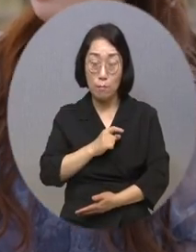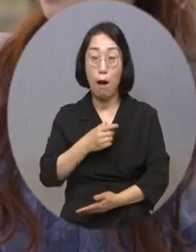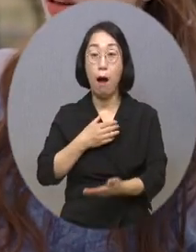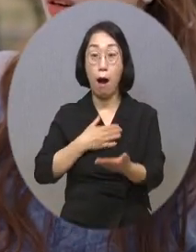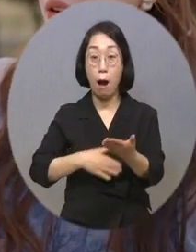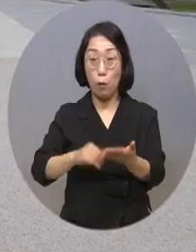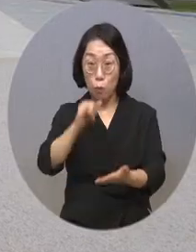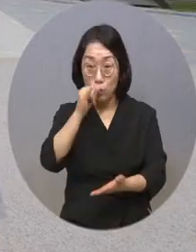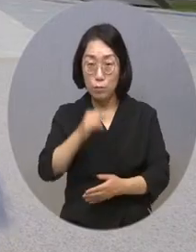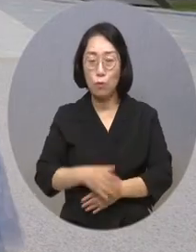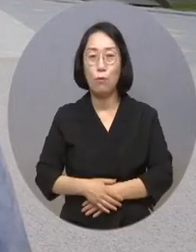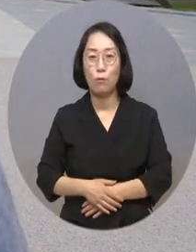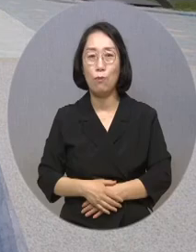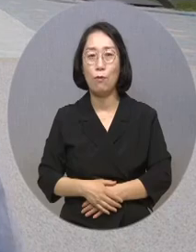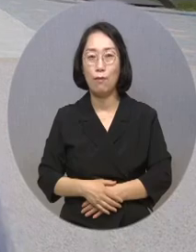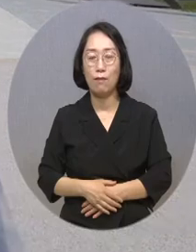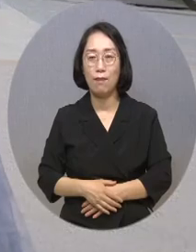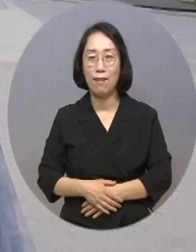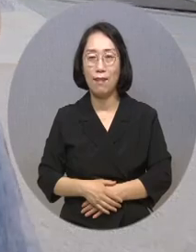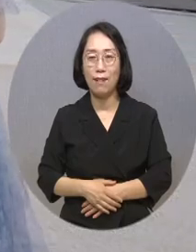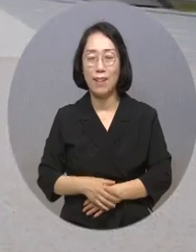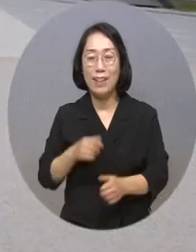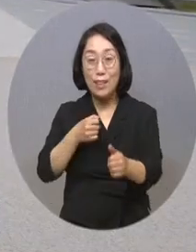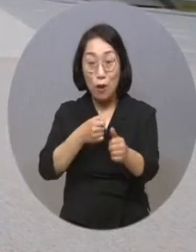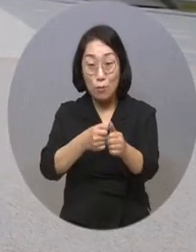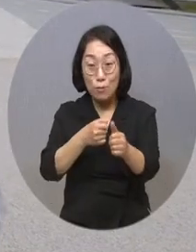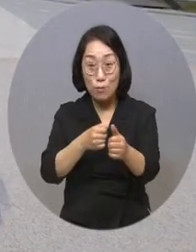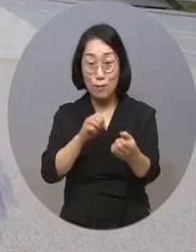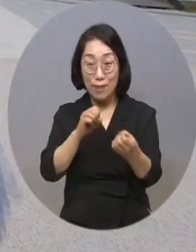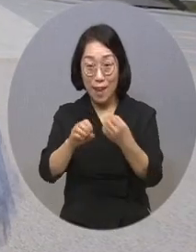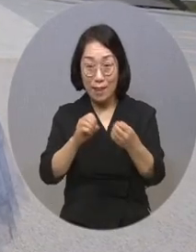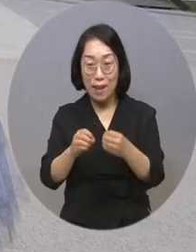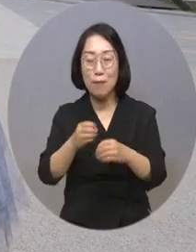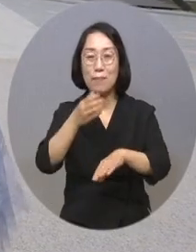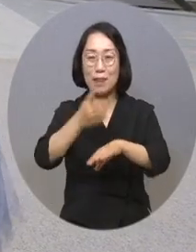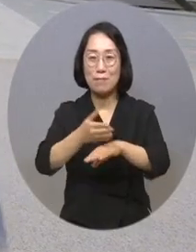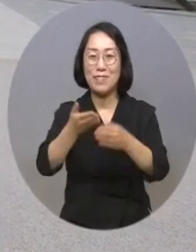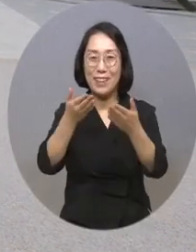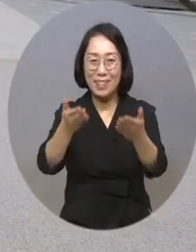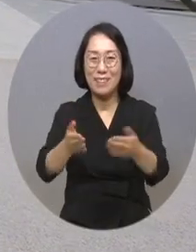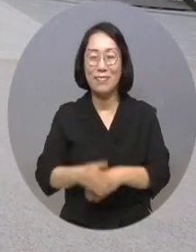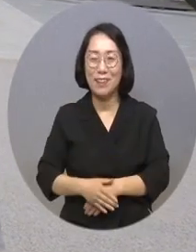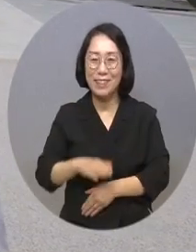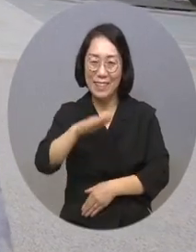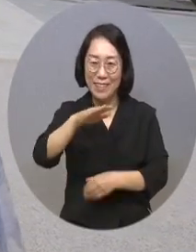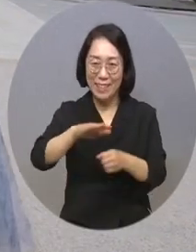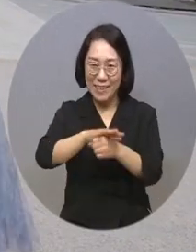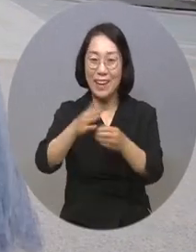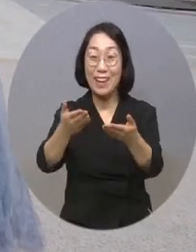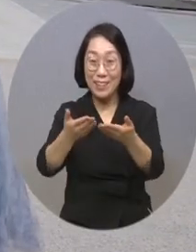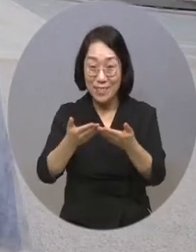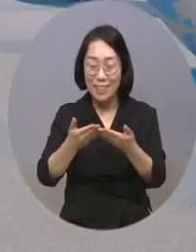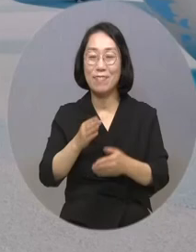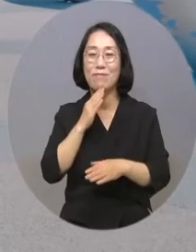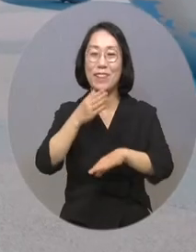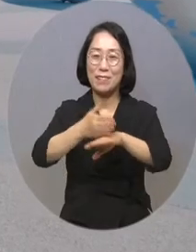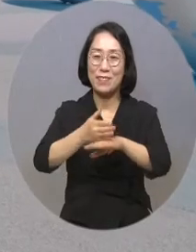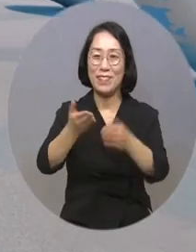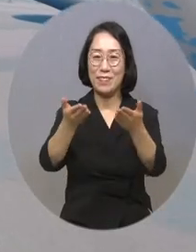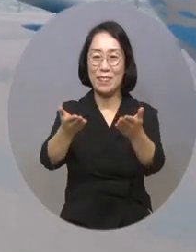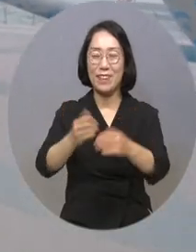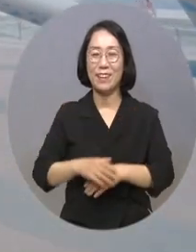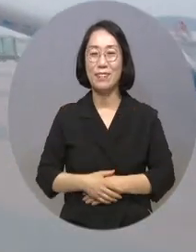네. 인터뷰 해주셔서 너무 감사드리고요. 품바 많이 사랑해주세요. 네. 감사합니다.